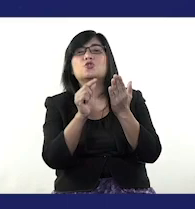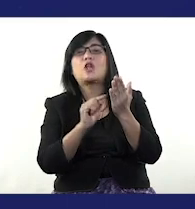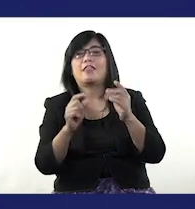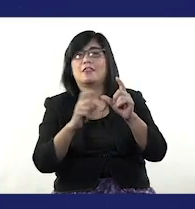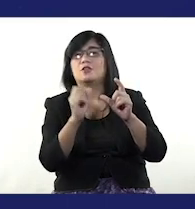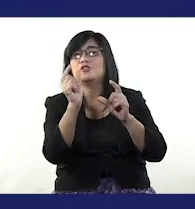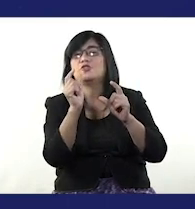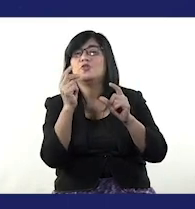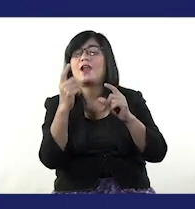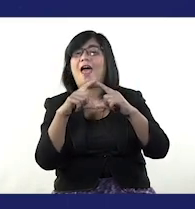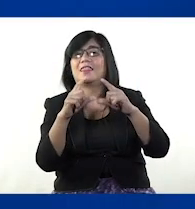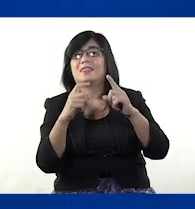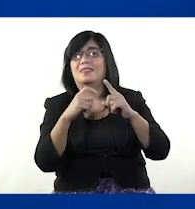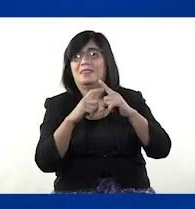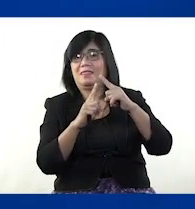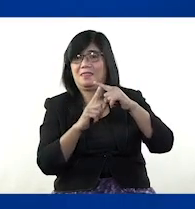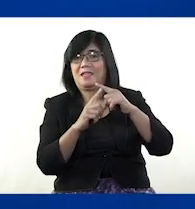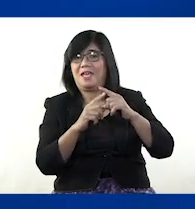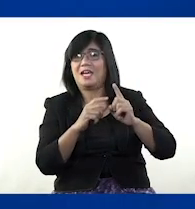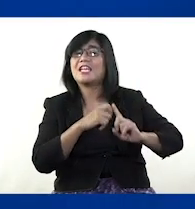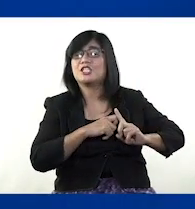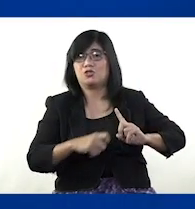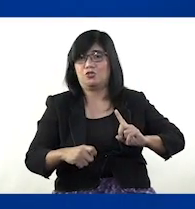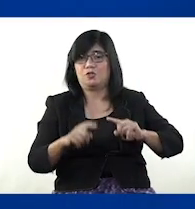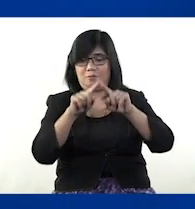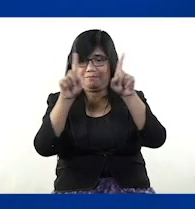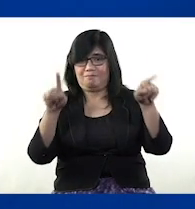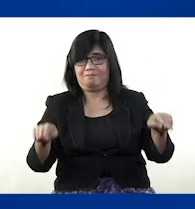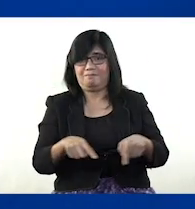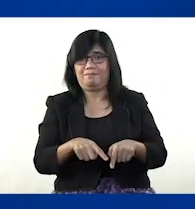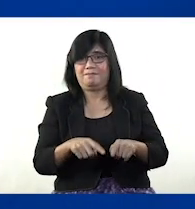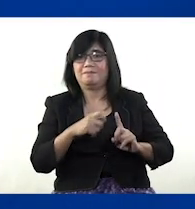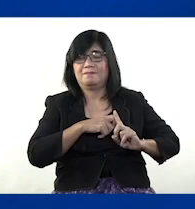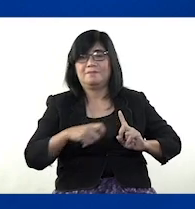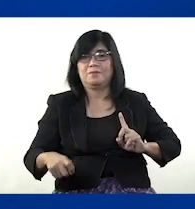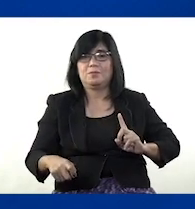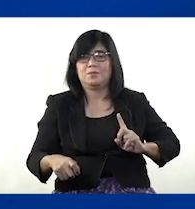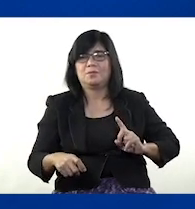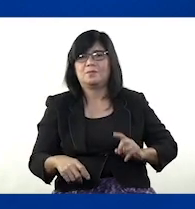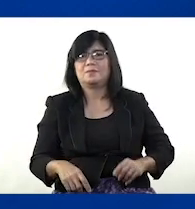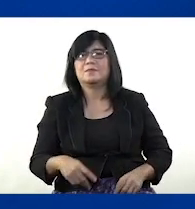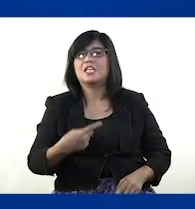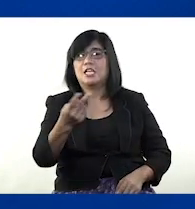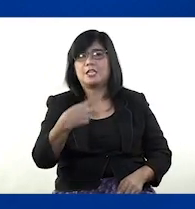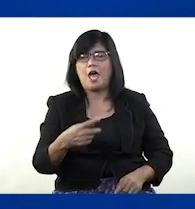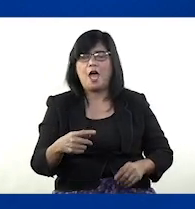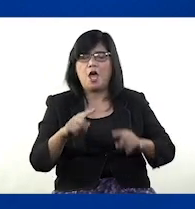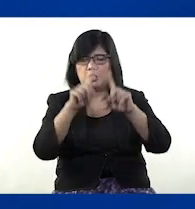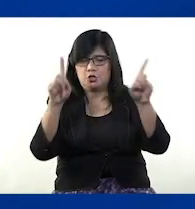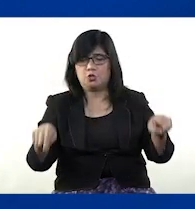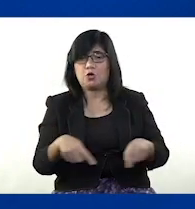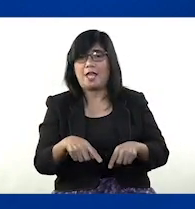Hai apa itu coba lihat ini 233 karena telah ternyata bau Kamulah surat Kristus yang ditulis oleh pelayanan